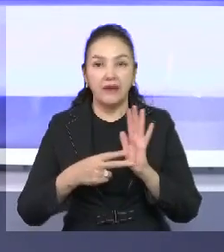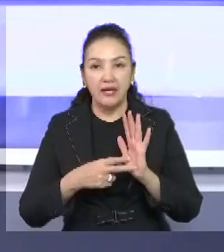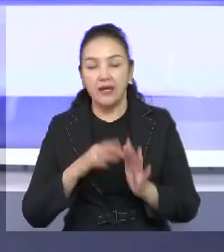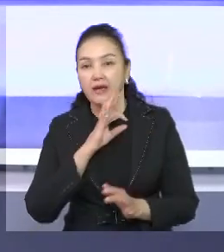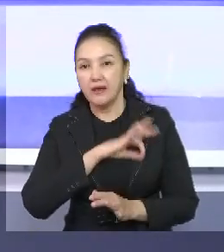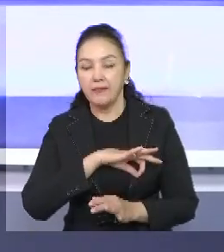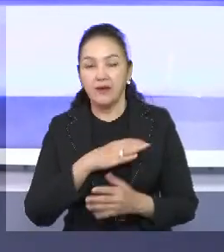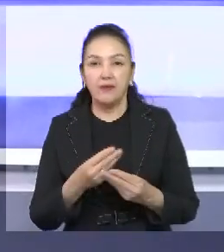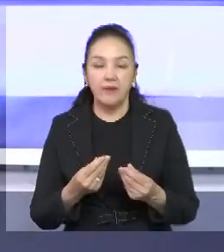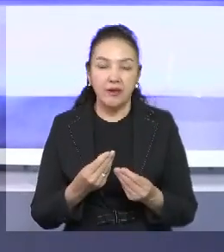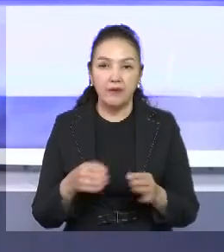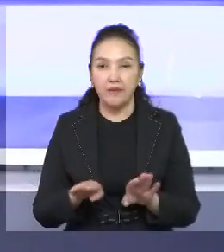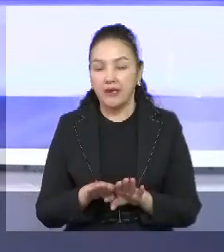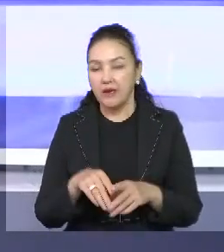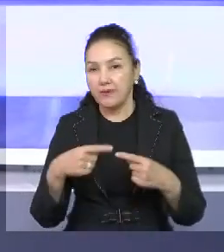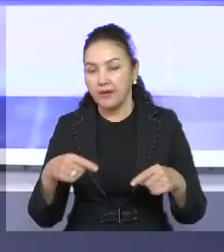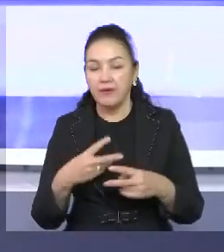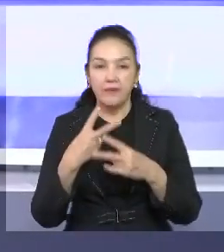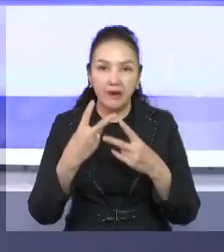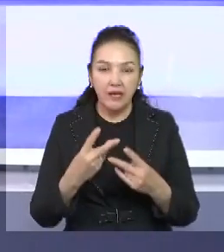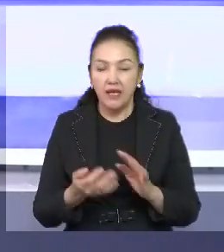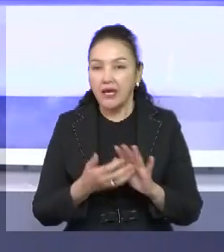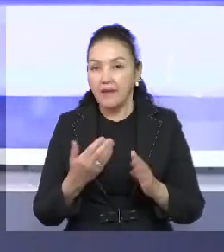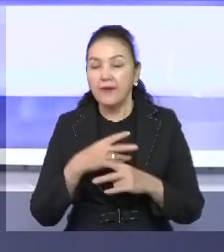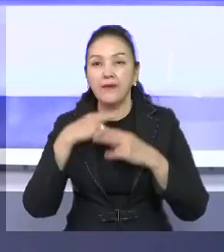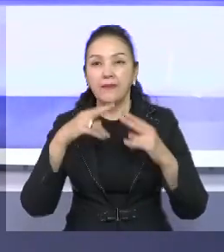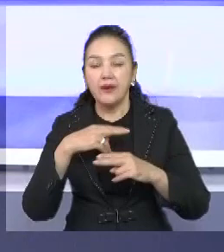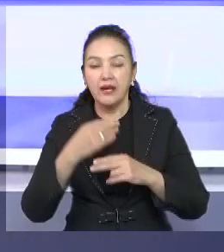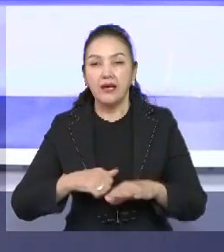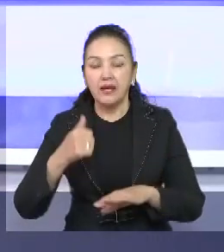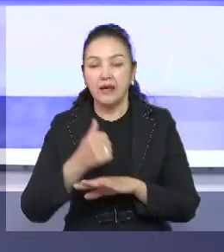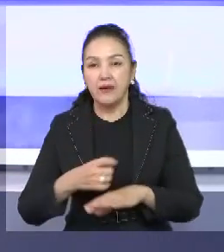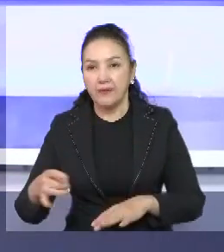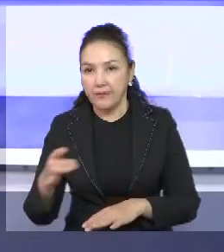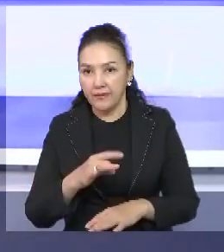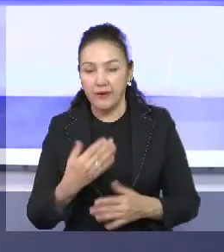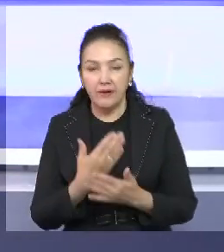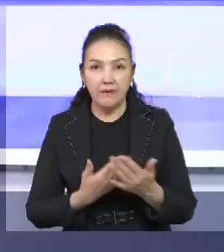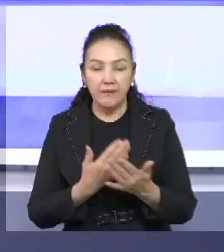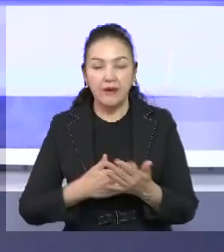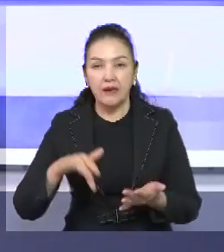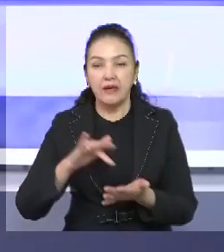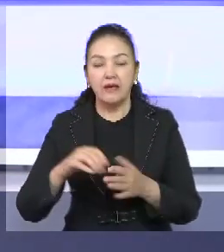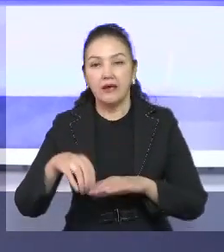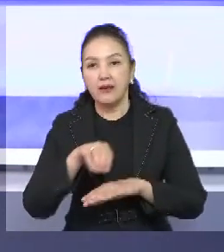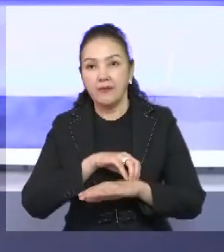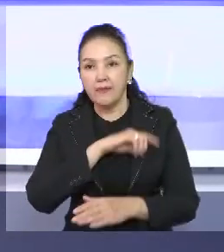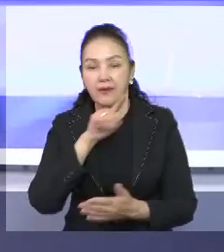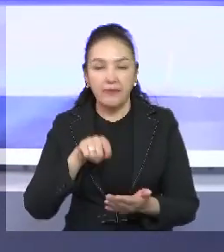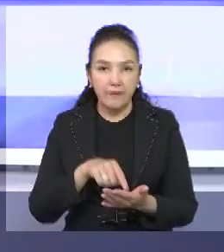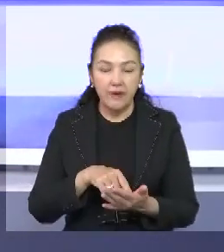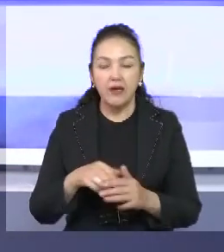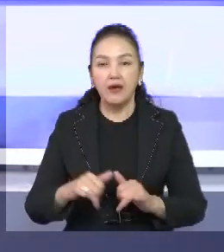и использование бюджетных средств на эти другие показатели призвал обратить внимание глава региона в ходе совещания в городском акимате по вопросам